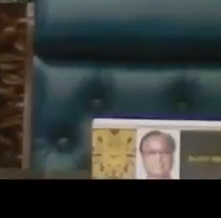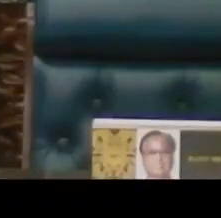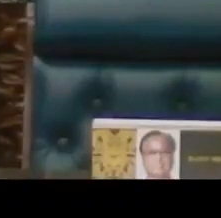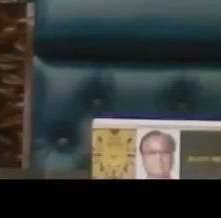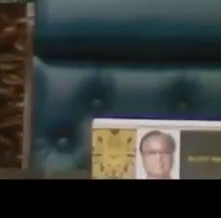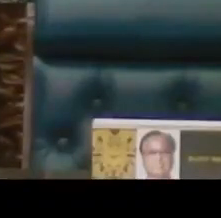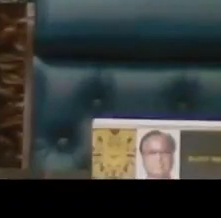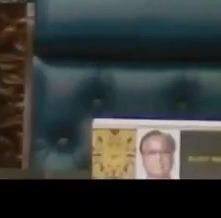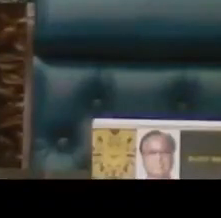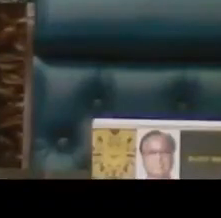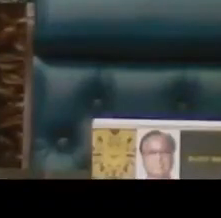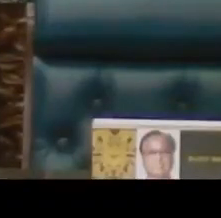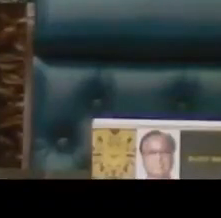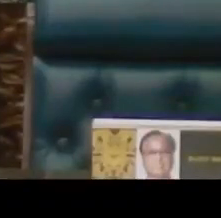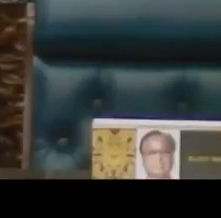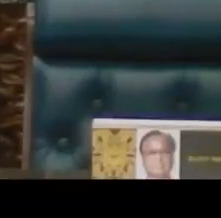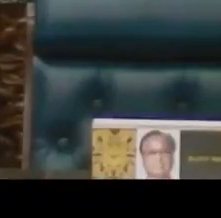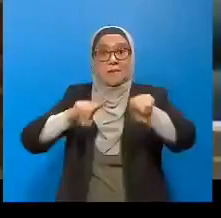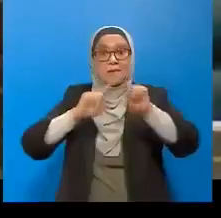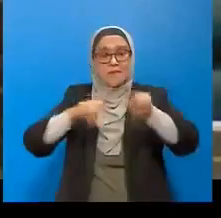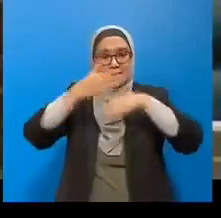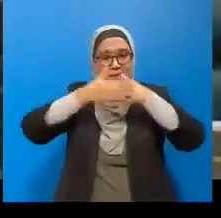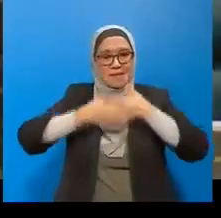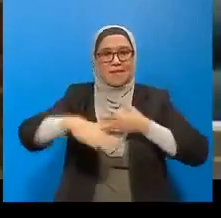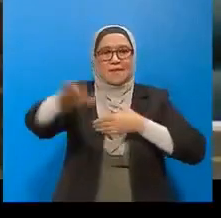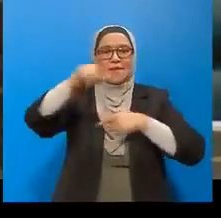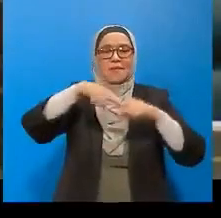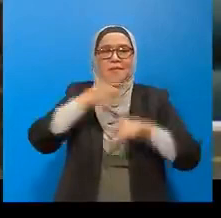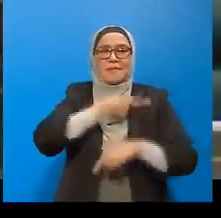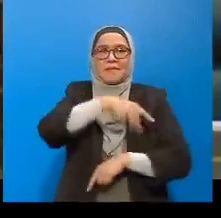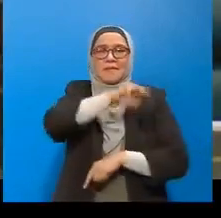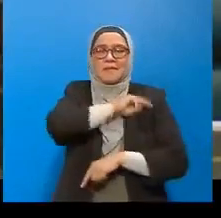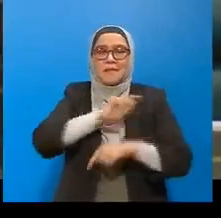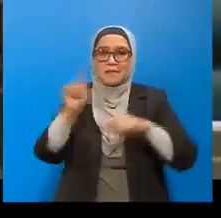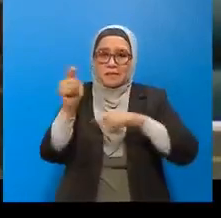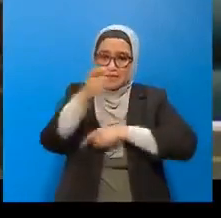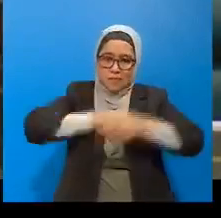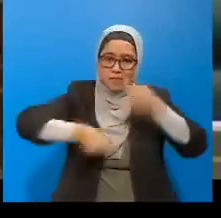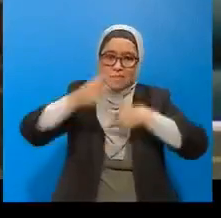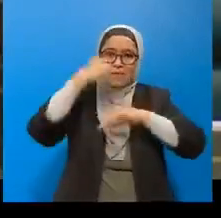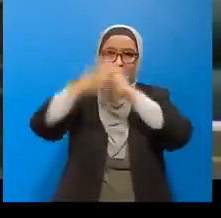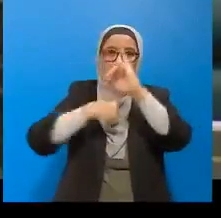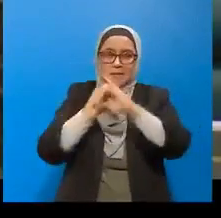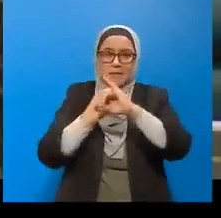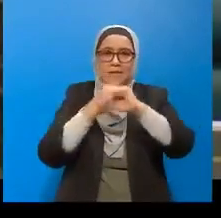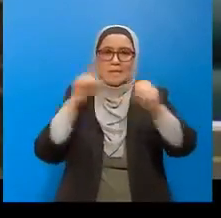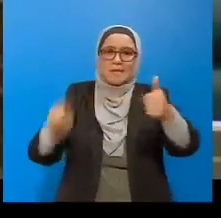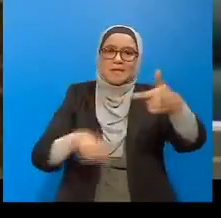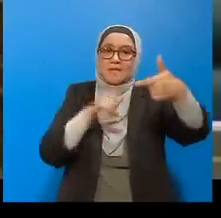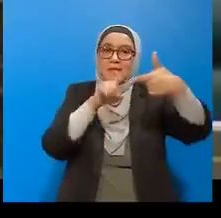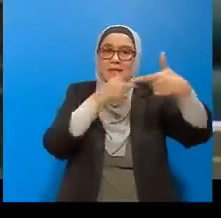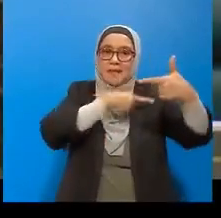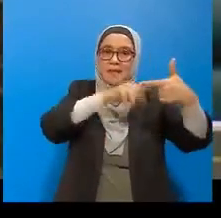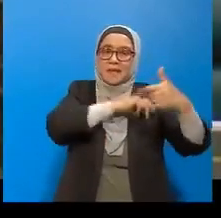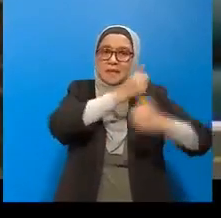pagi semalam. Dan yang ketiga, Malaysia akan terus mensasarkan pelaburan yang berkualiti